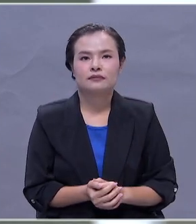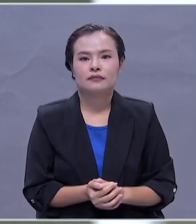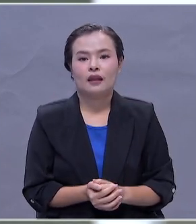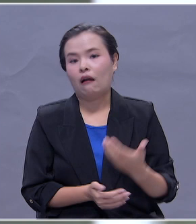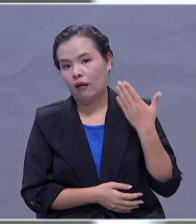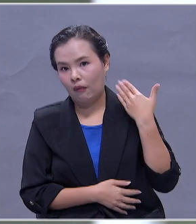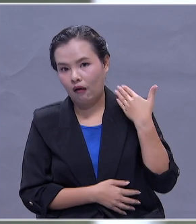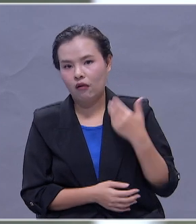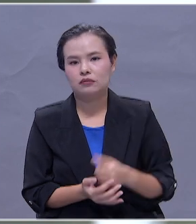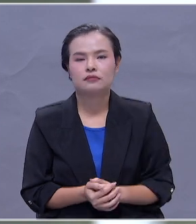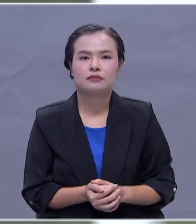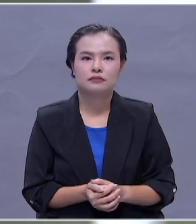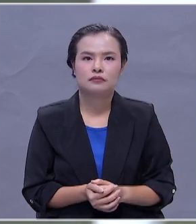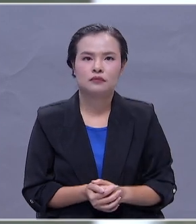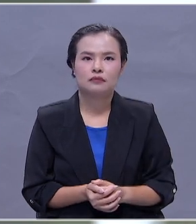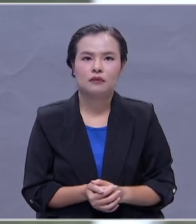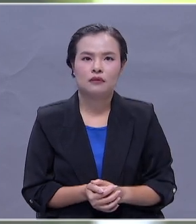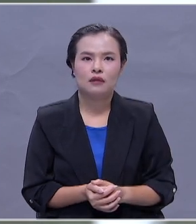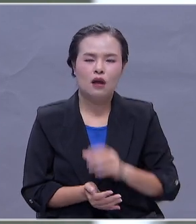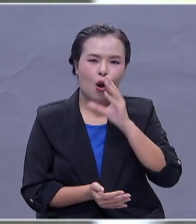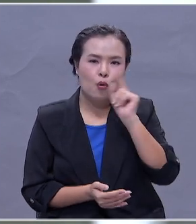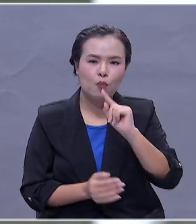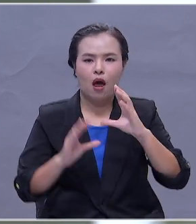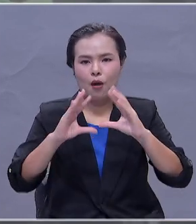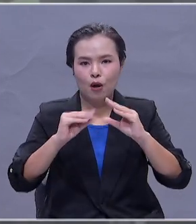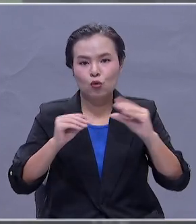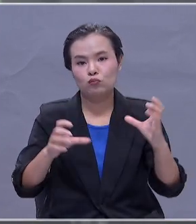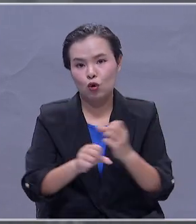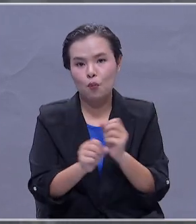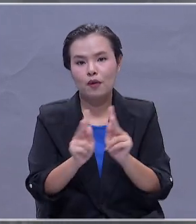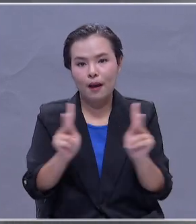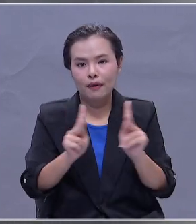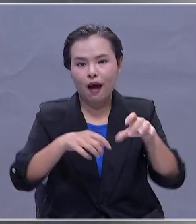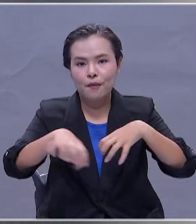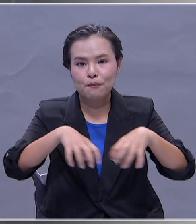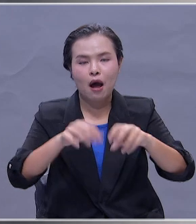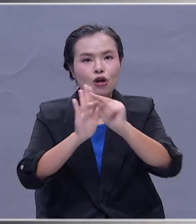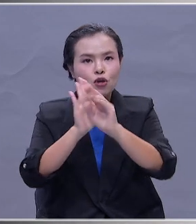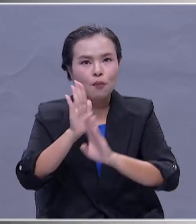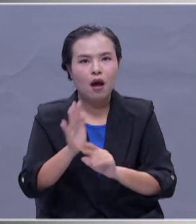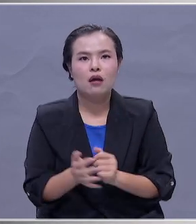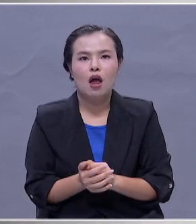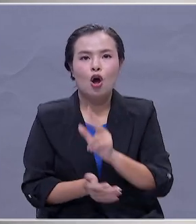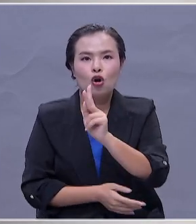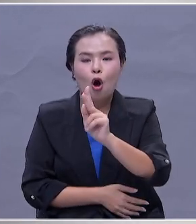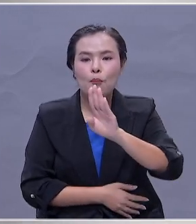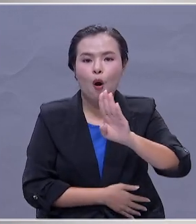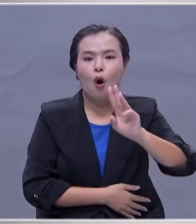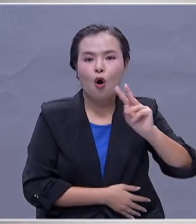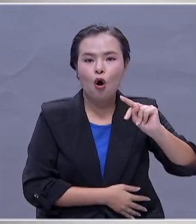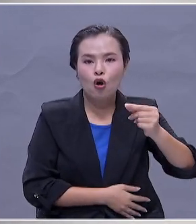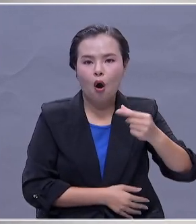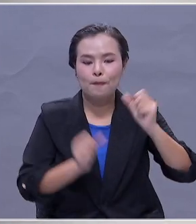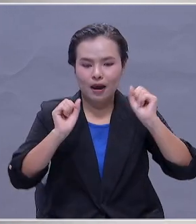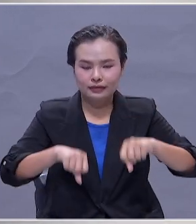หน้านี้อ่ะค่ะคุณพีรพันธ์ได้พูดถึงผลการประชุมของคณะกรรมการบริหารนโยบายพลังงานหรือว่ากบงมีมติเห็น